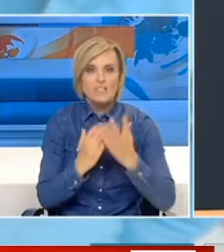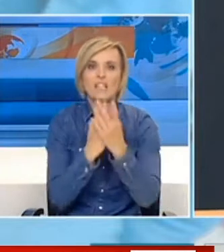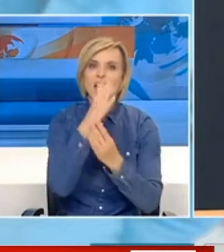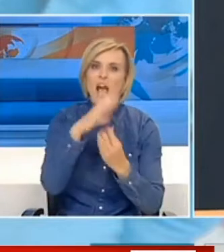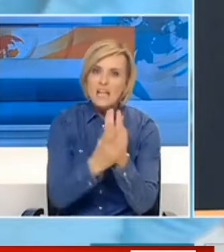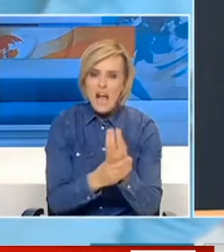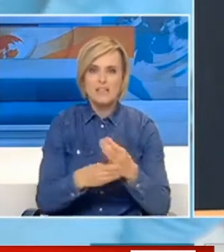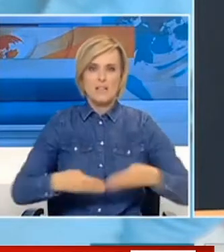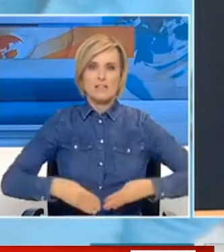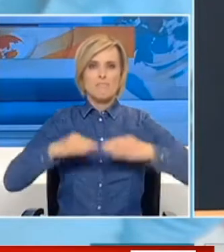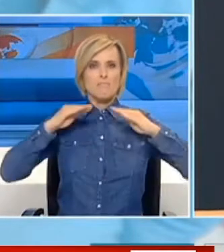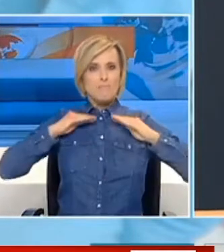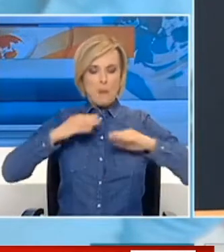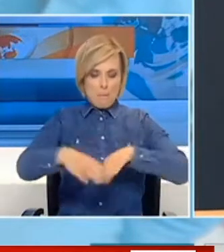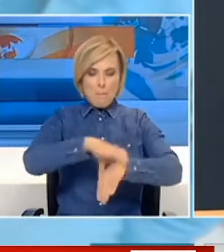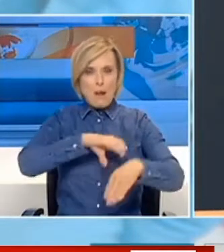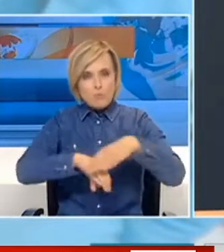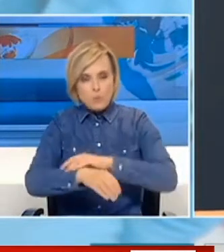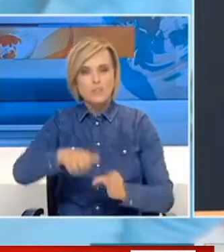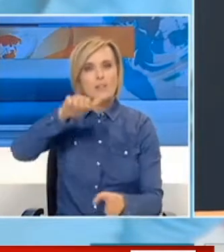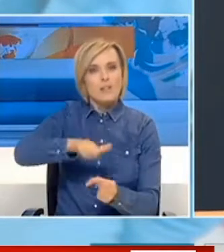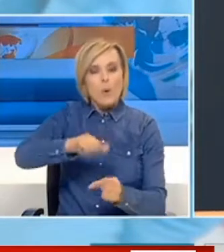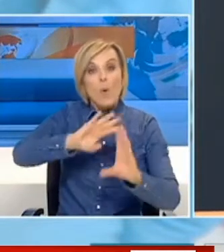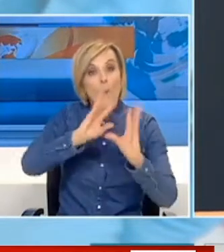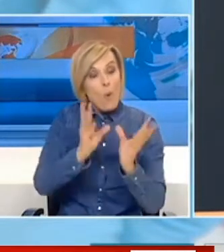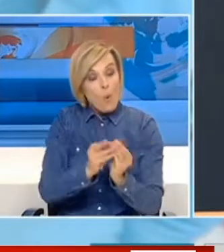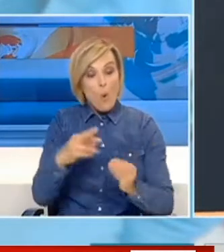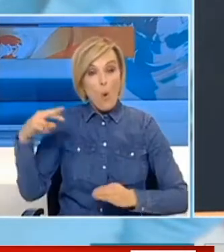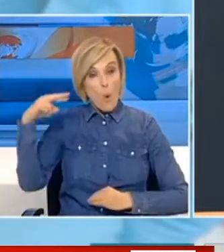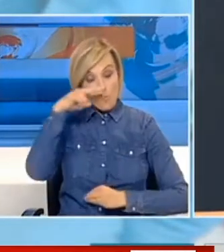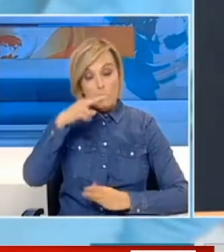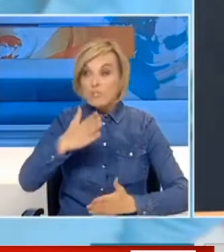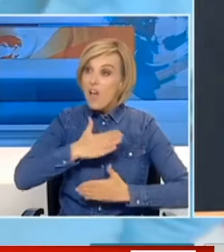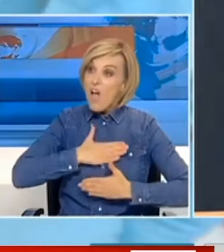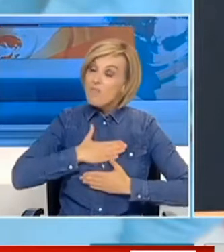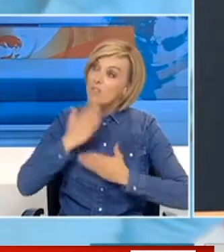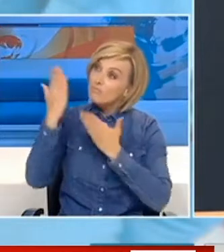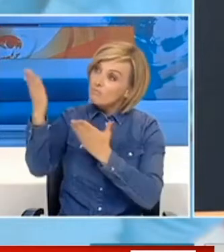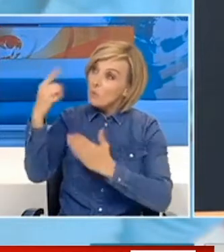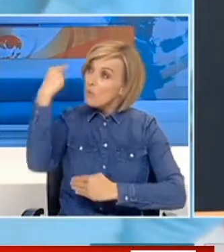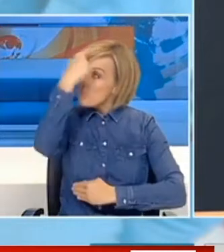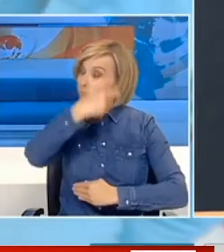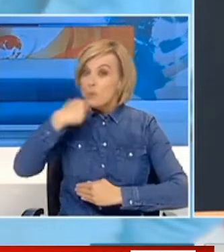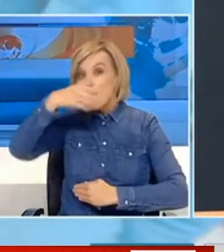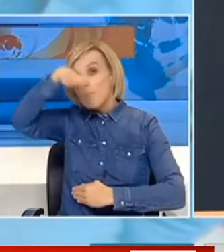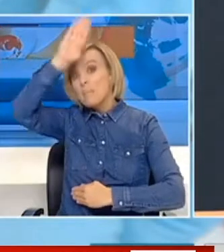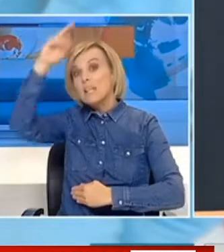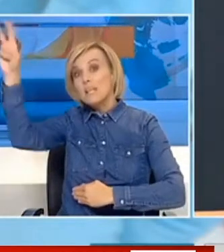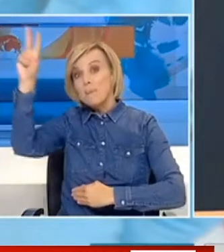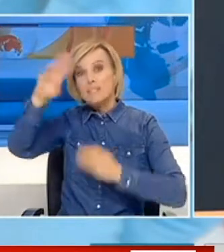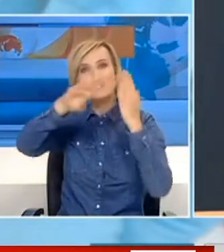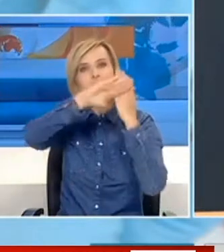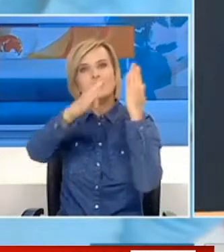γάντια, καλύματα ιατρικών παπουτσιών και απολυματικά. Ο Πρωθυπουργός ευχαρίστησε προσωπικά τον πρίγκιπα διάδοχο του Αμπουντάμπι για αυτή την